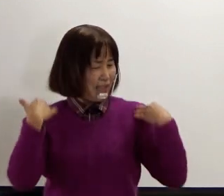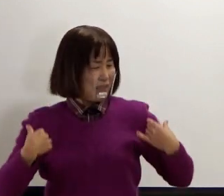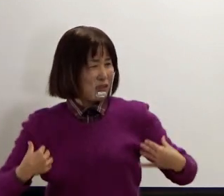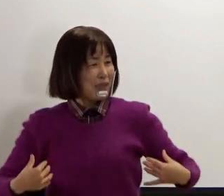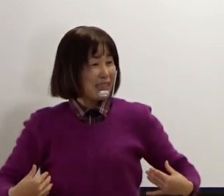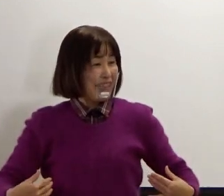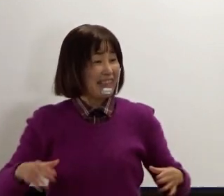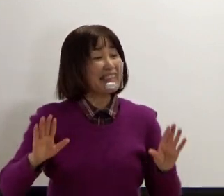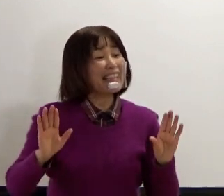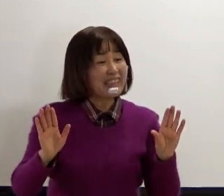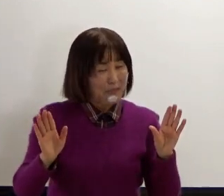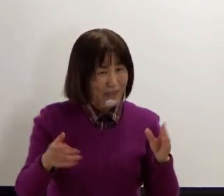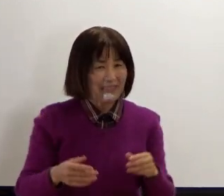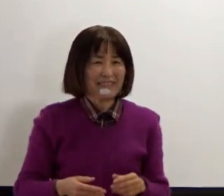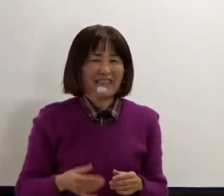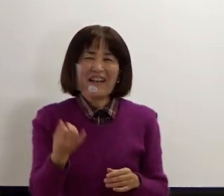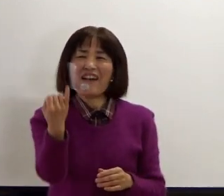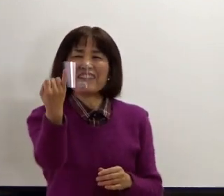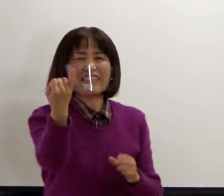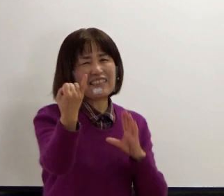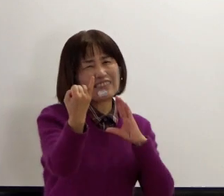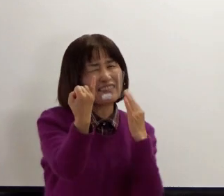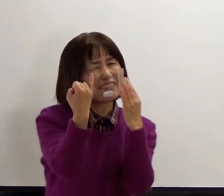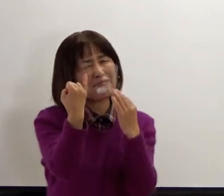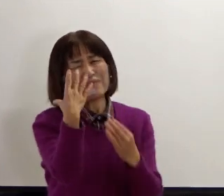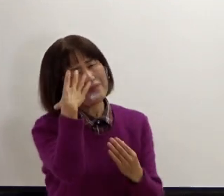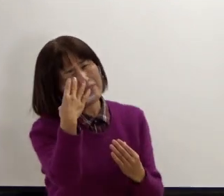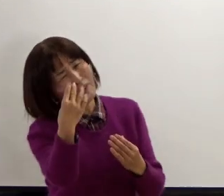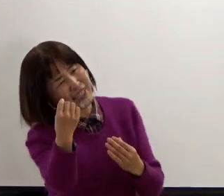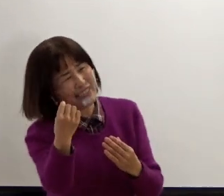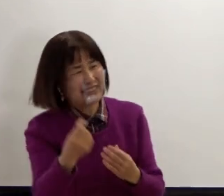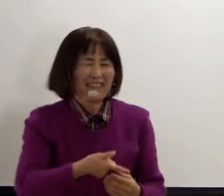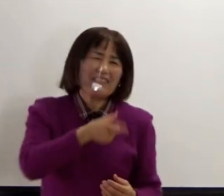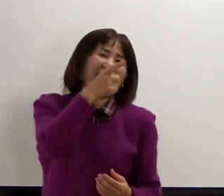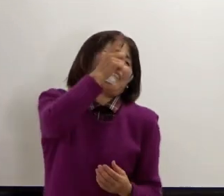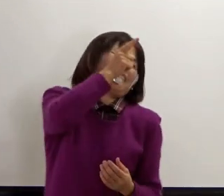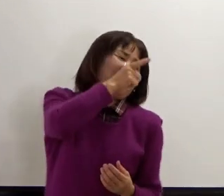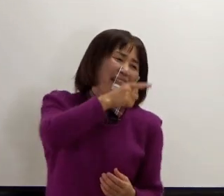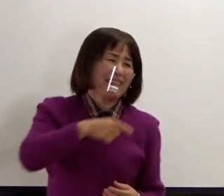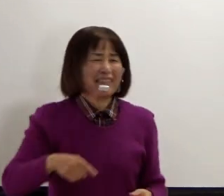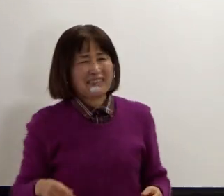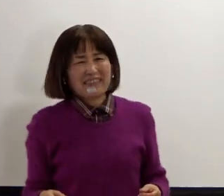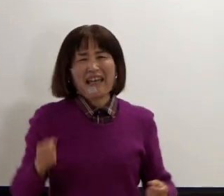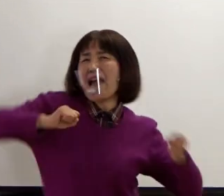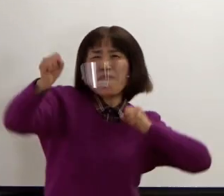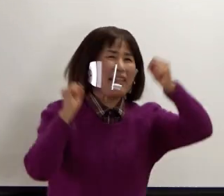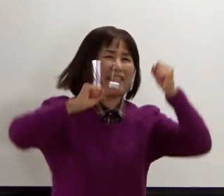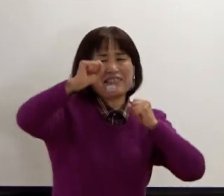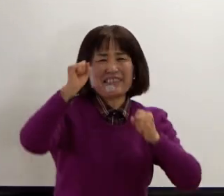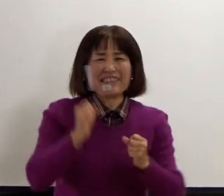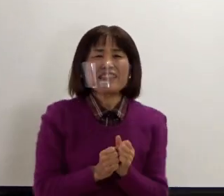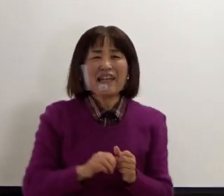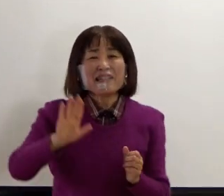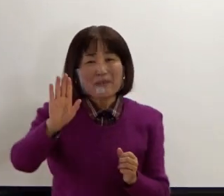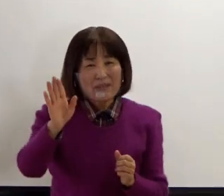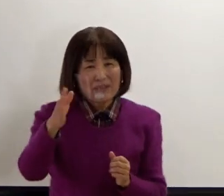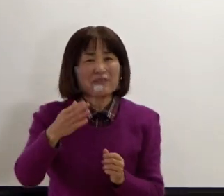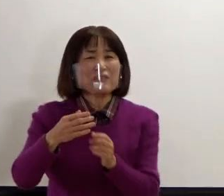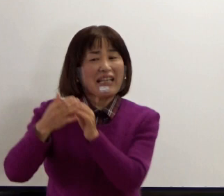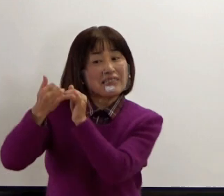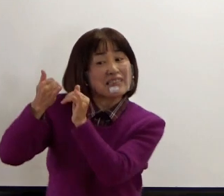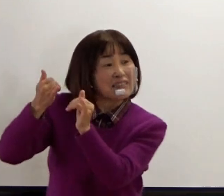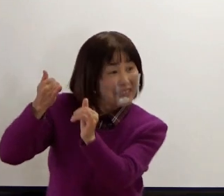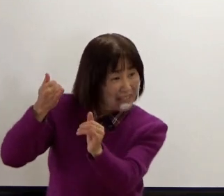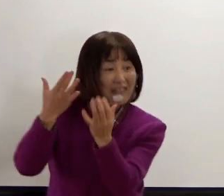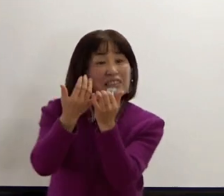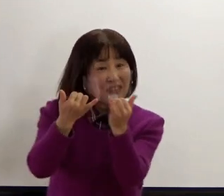ども、このナジル人というのは、特別な誓願っていうね、誓いを立てる 立てた